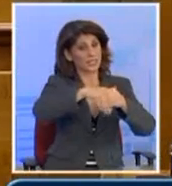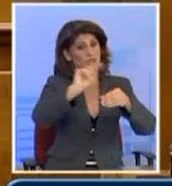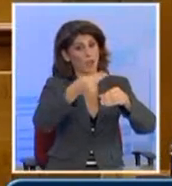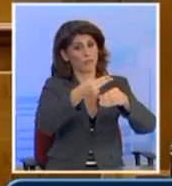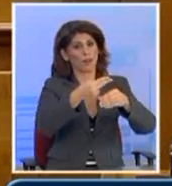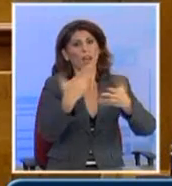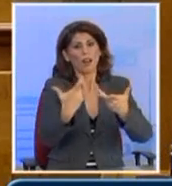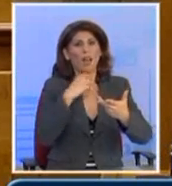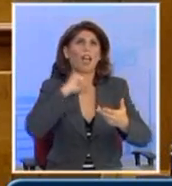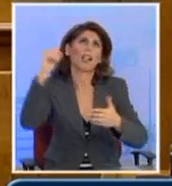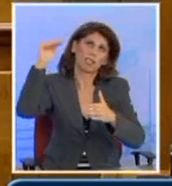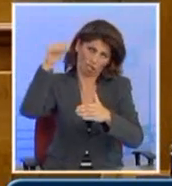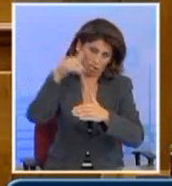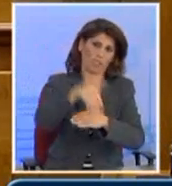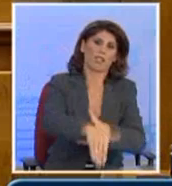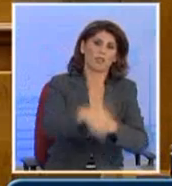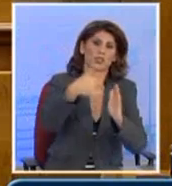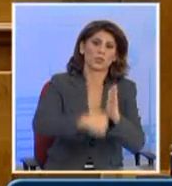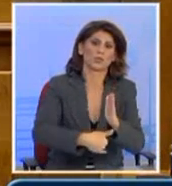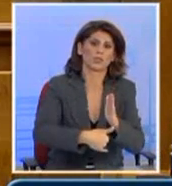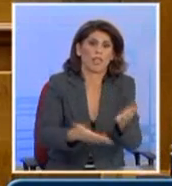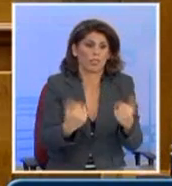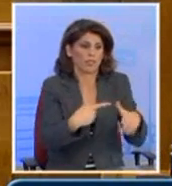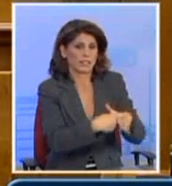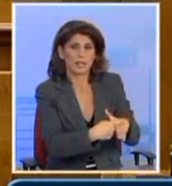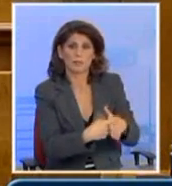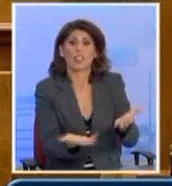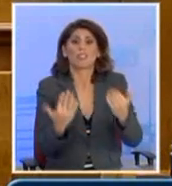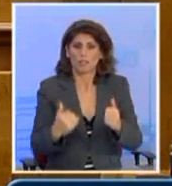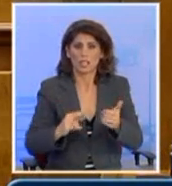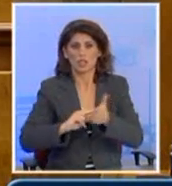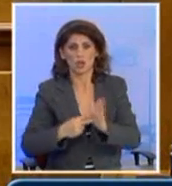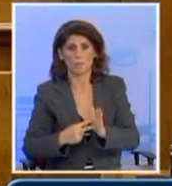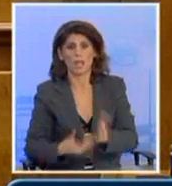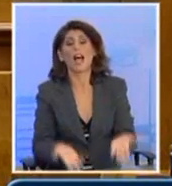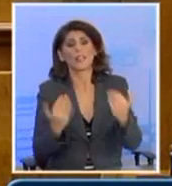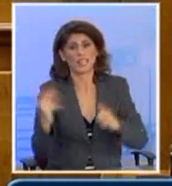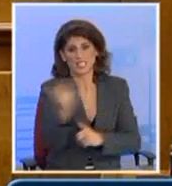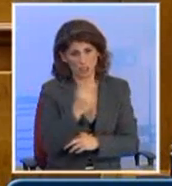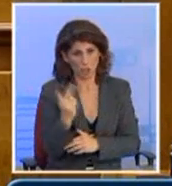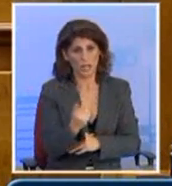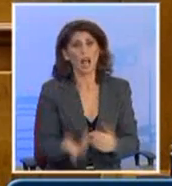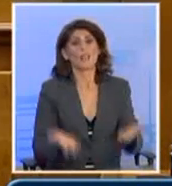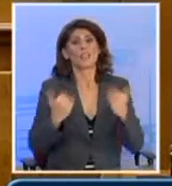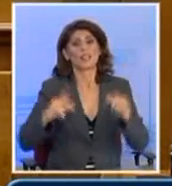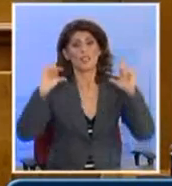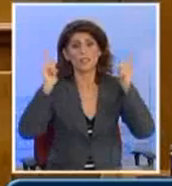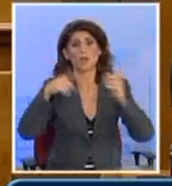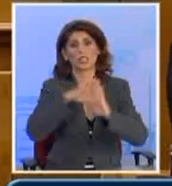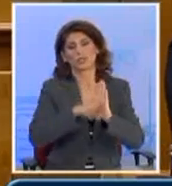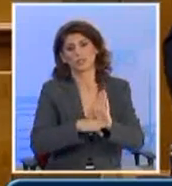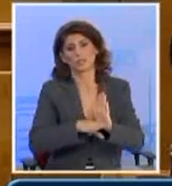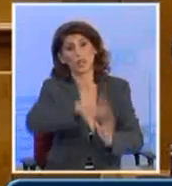να έχεις χρεοκοπήσει ασύντακτα, να μην έχεις τράπεζες, να μην έχεις οικονομία, να μην έχεις κοινωνία, να μην έχεις δημοκρατικό